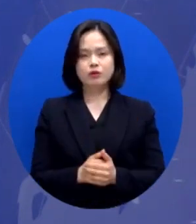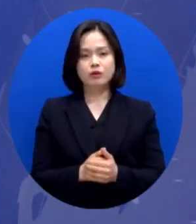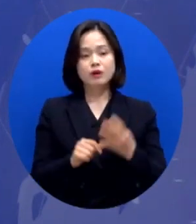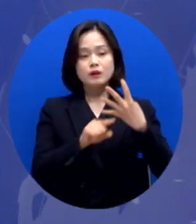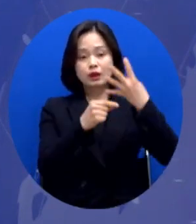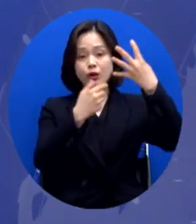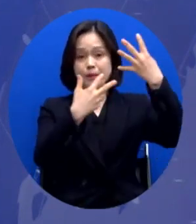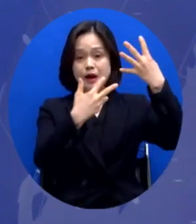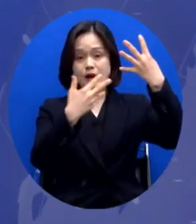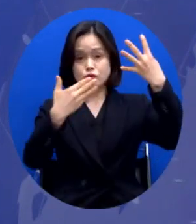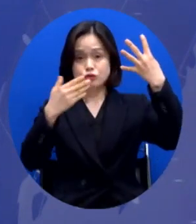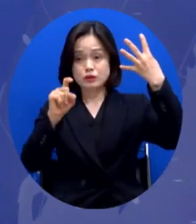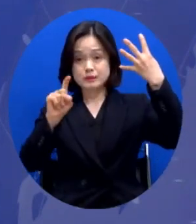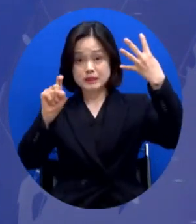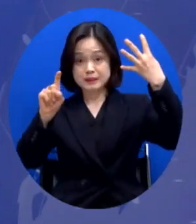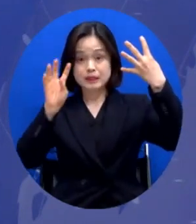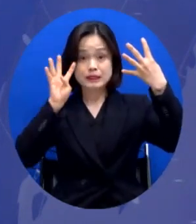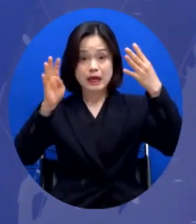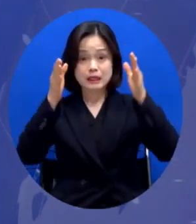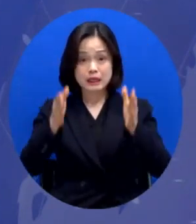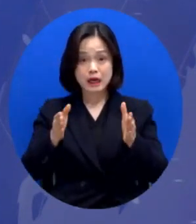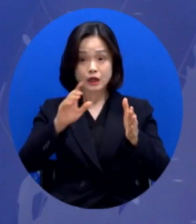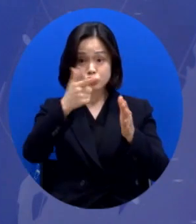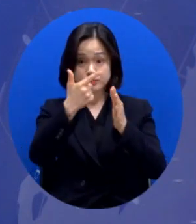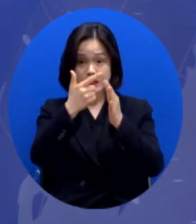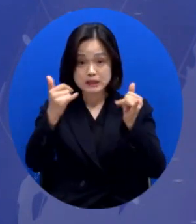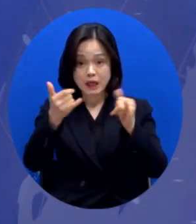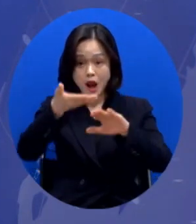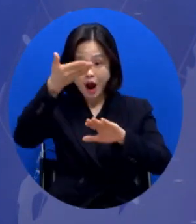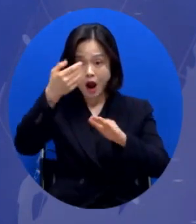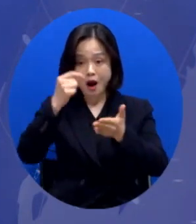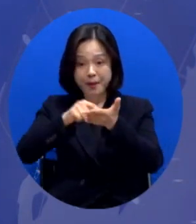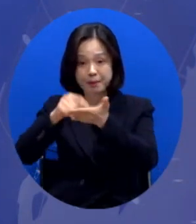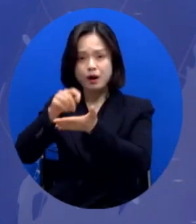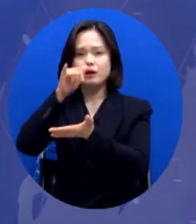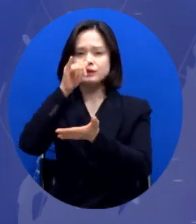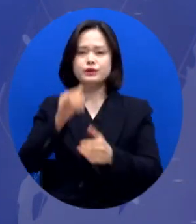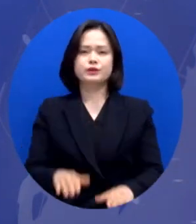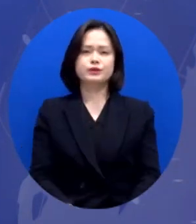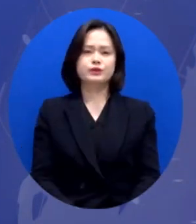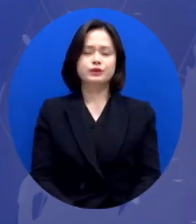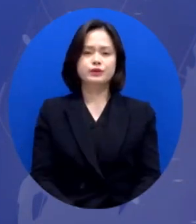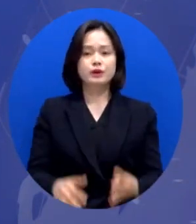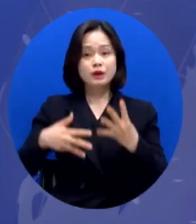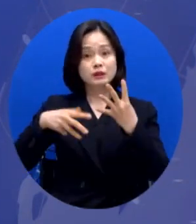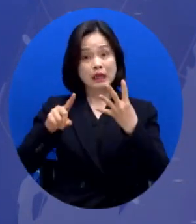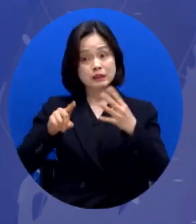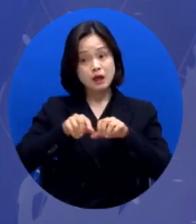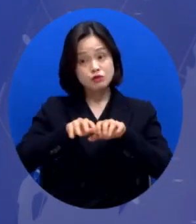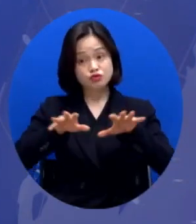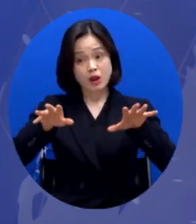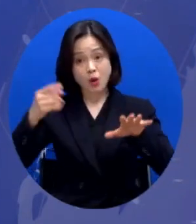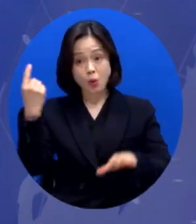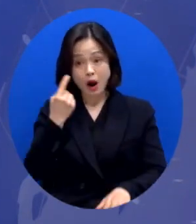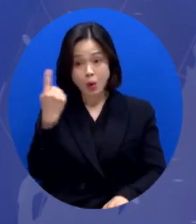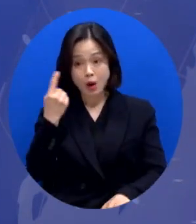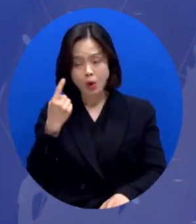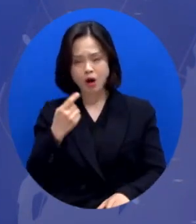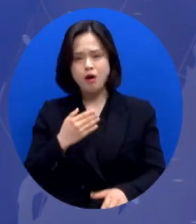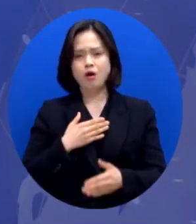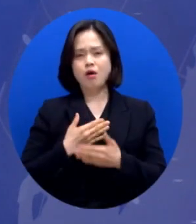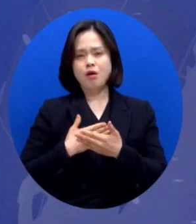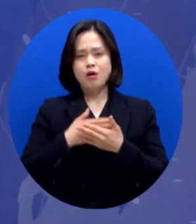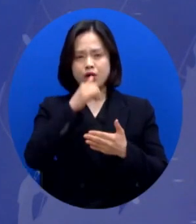600명대 확진자가 나오는 등 확산세가 좀처럼 잡히지 않고 있는데요. 4차 유행이 본격화하는 게 아니냐는 우려도 나오는